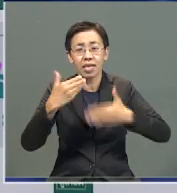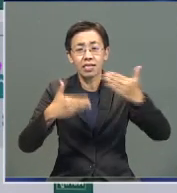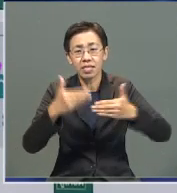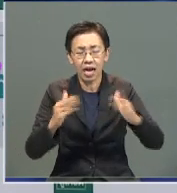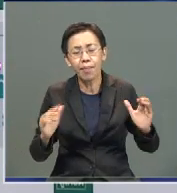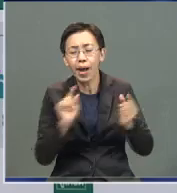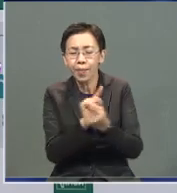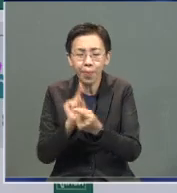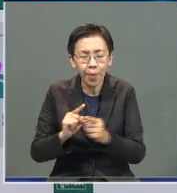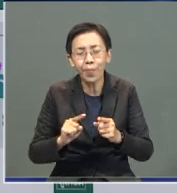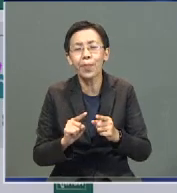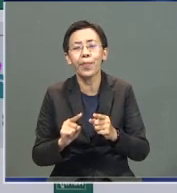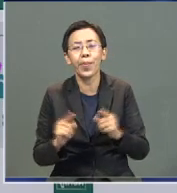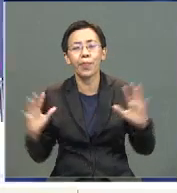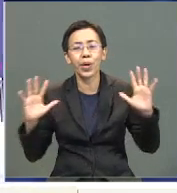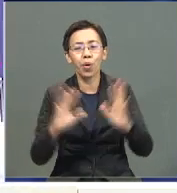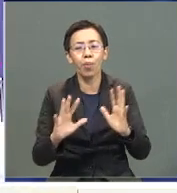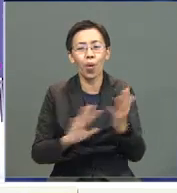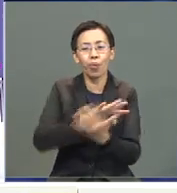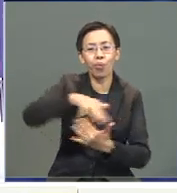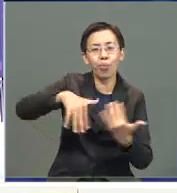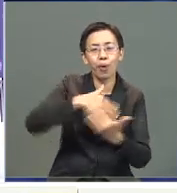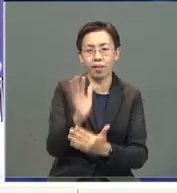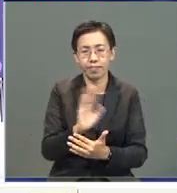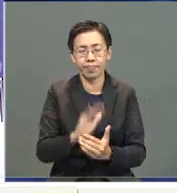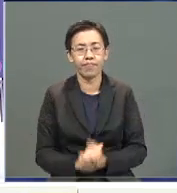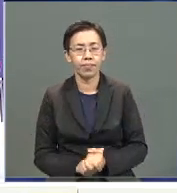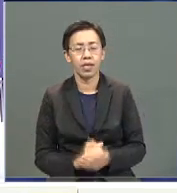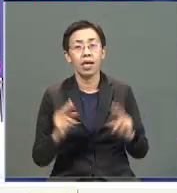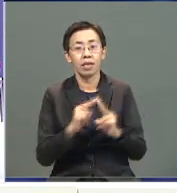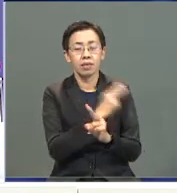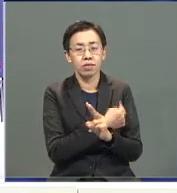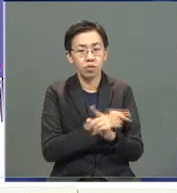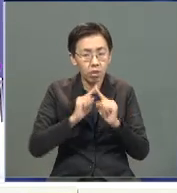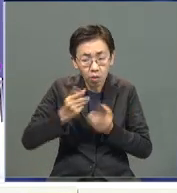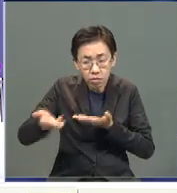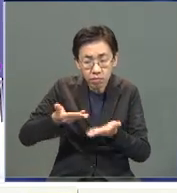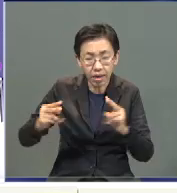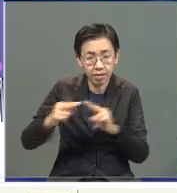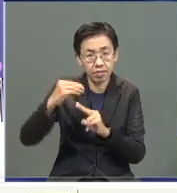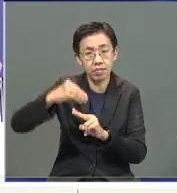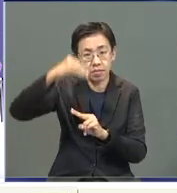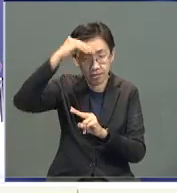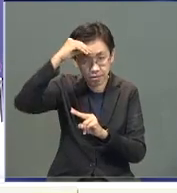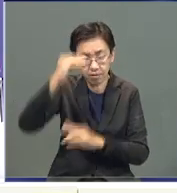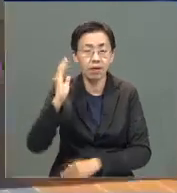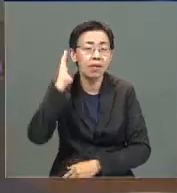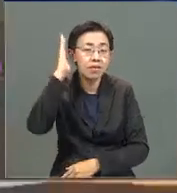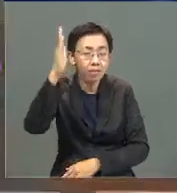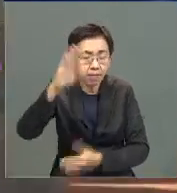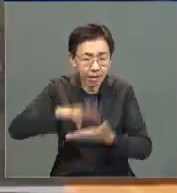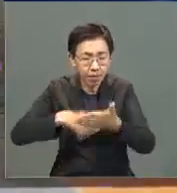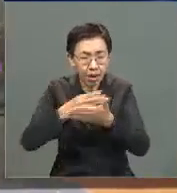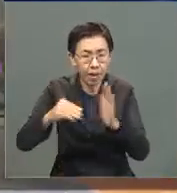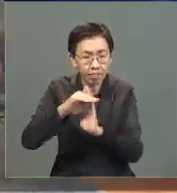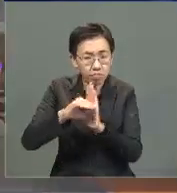ที่มีการสัมผัสร่วมกันนะครับแล้วนอกจากนี้เนี่ยทางกระทรวงสาธารณสุขก็จะหารือกับทางกระทรวงศึกษาธิการในการวาง